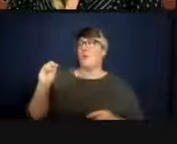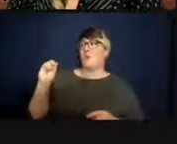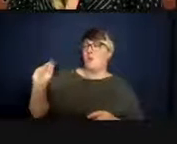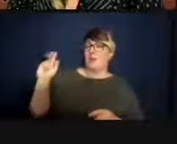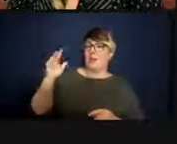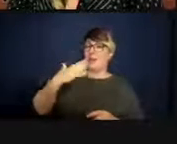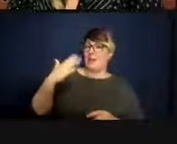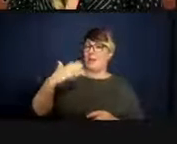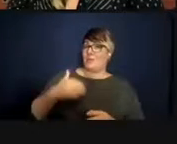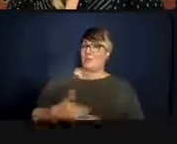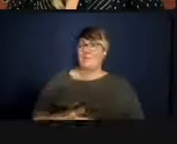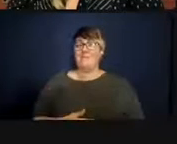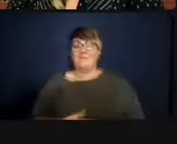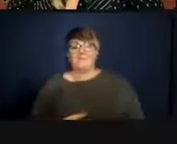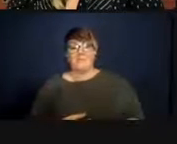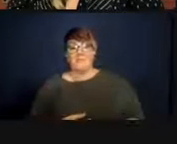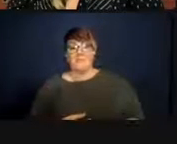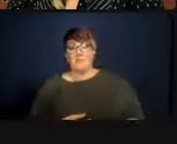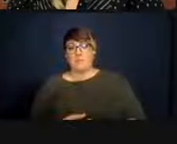حسنا شكرا،